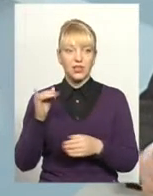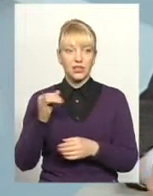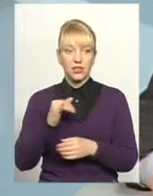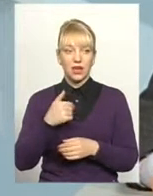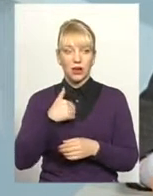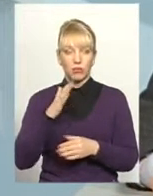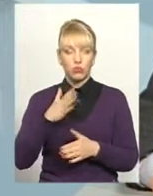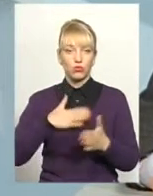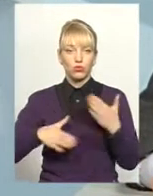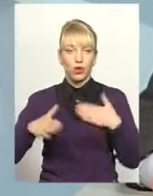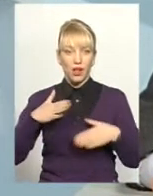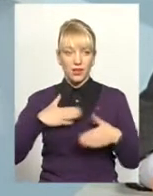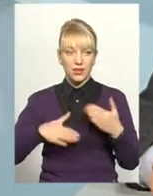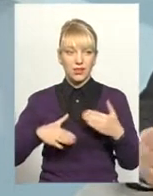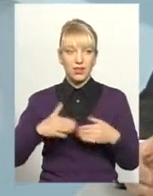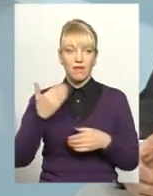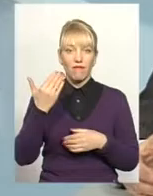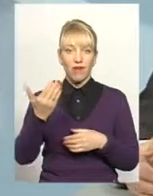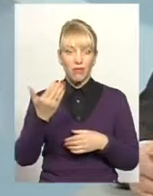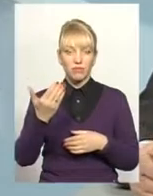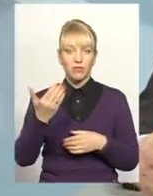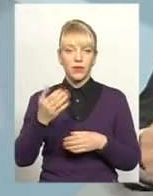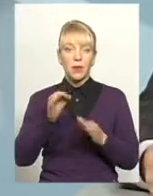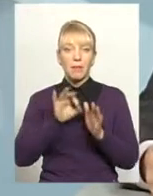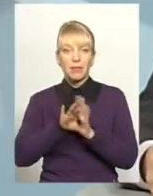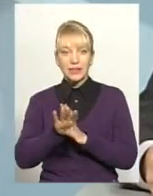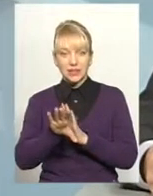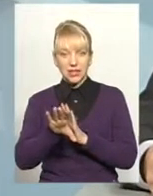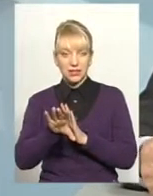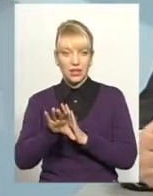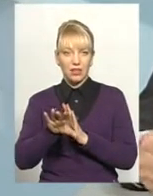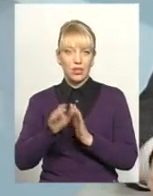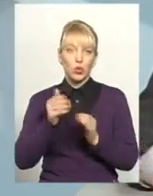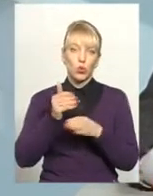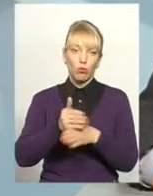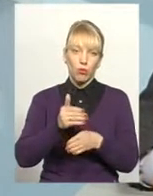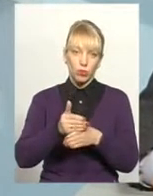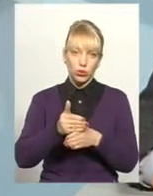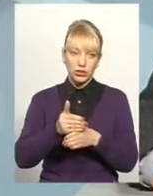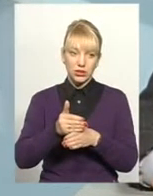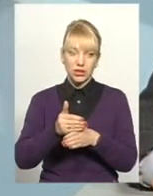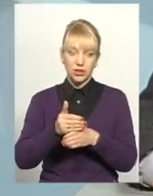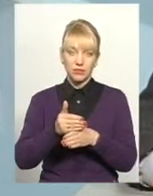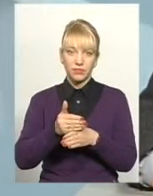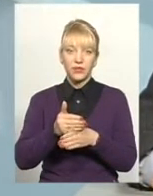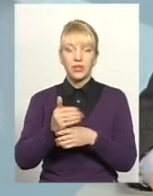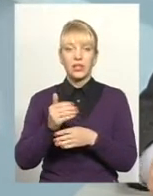я буду радий вам підказати, допомогти, і